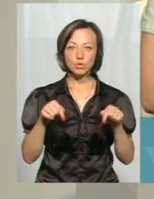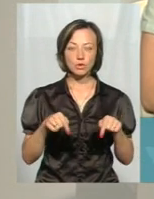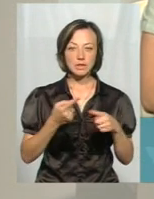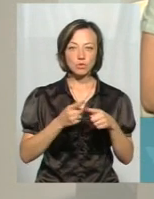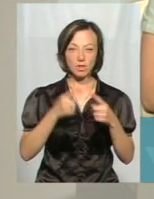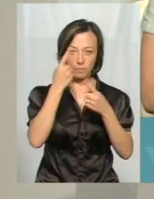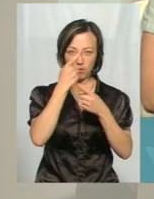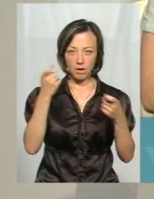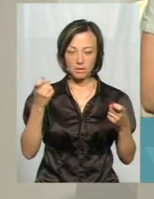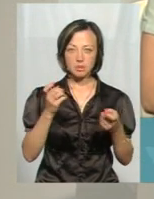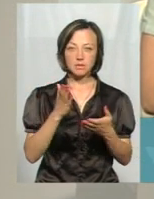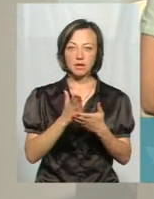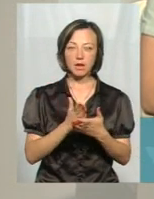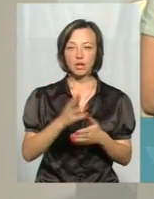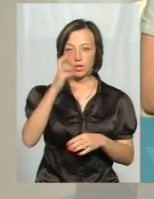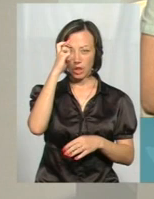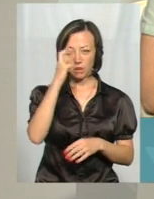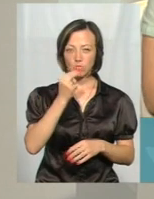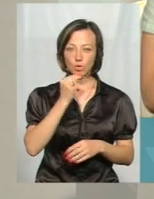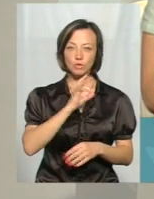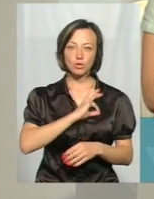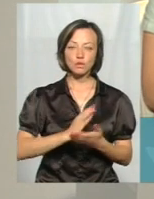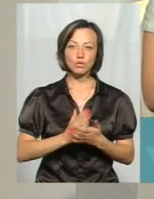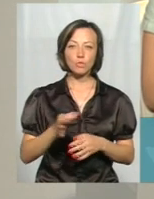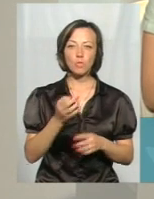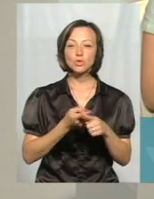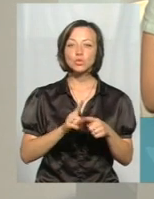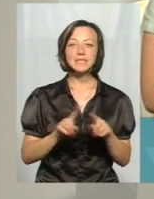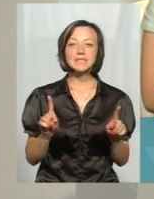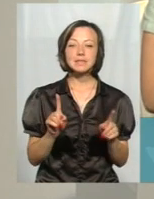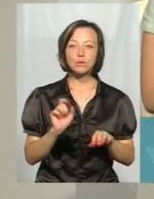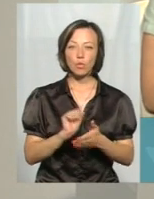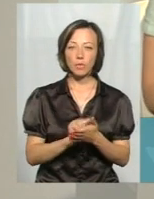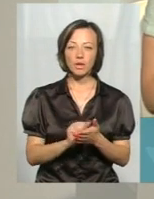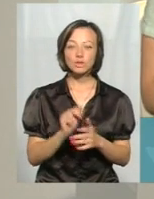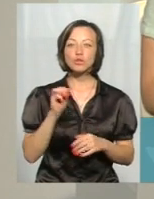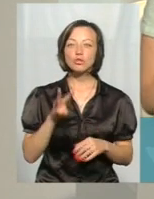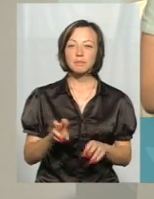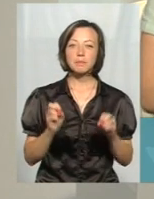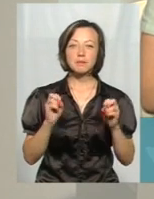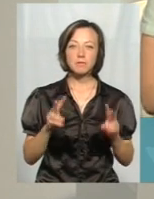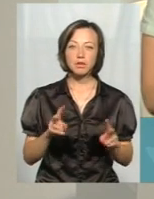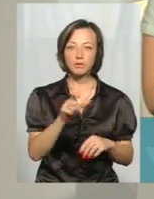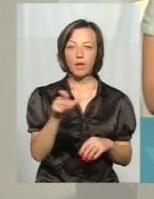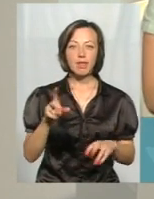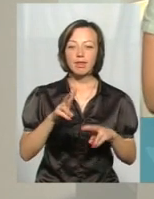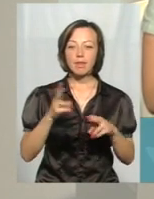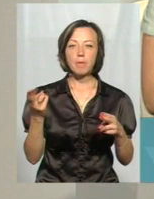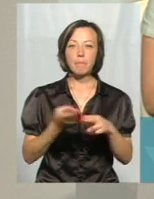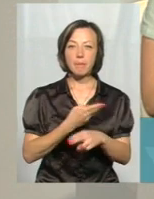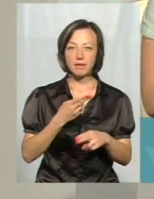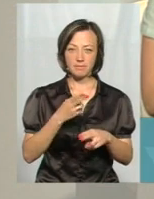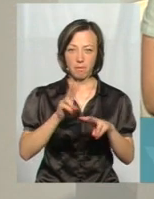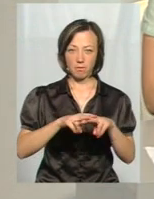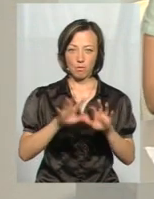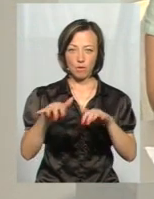інформацію повідомляють у Держпродспоживслужбі області. Що це за документ і чим небезпечні для краян непаспортизовані пляжі,